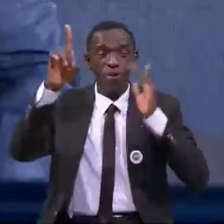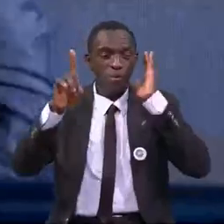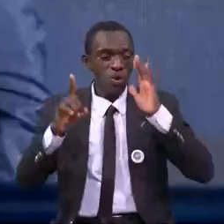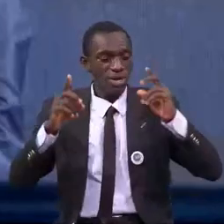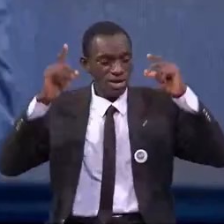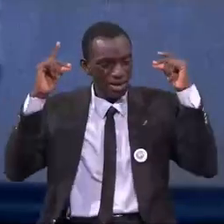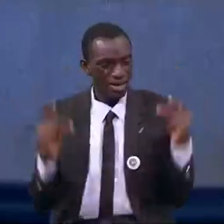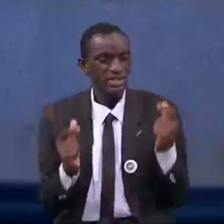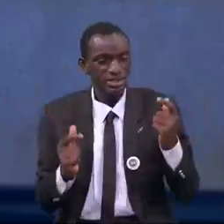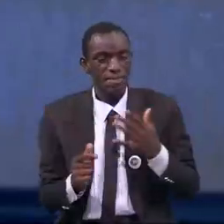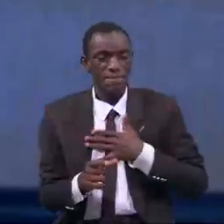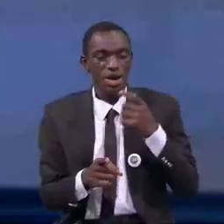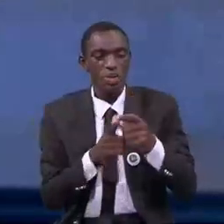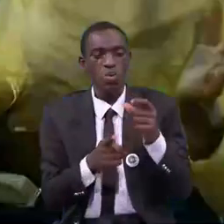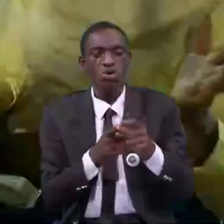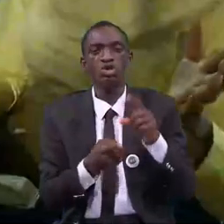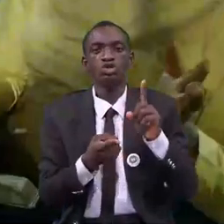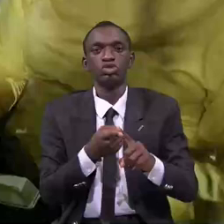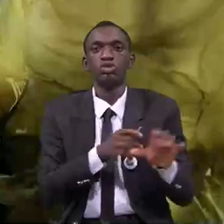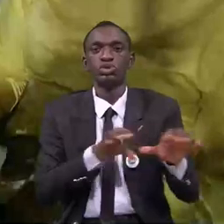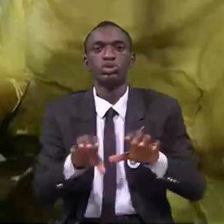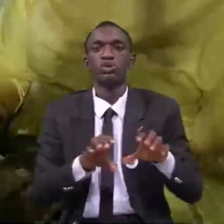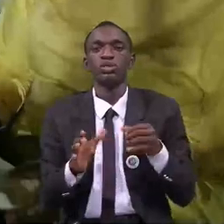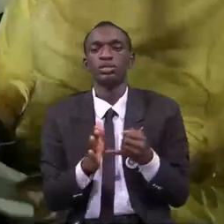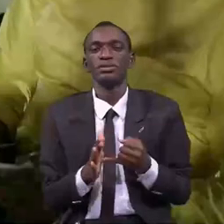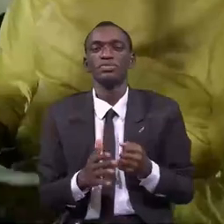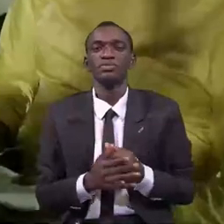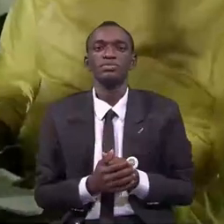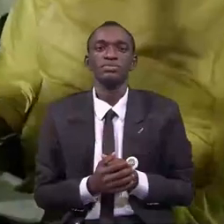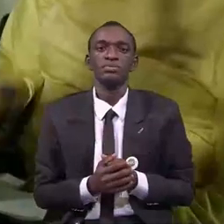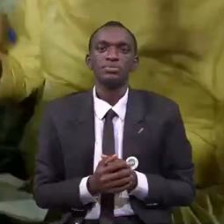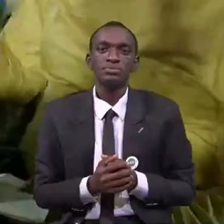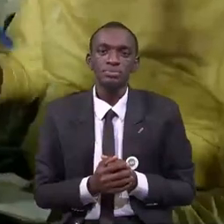vu car je veille sur ma parole pour